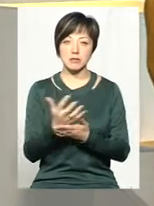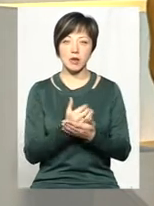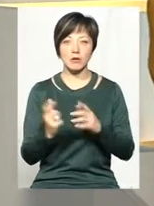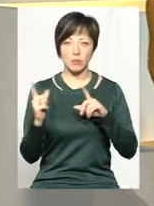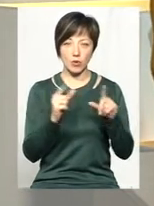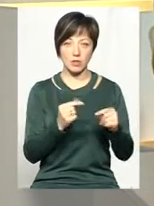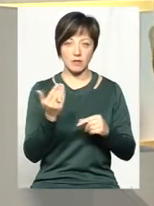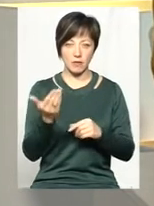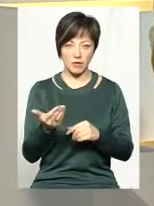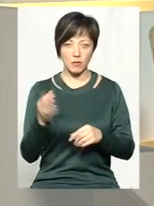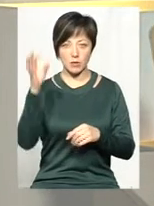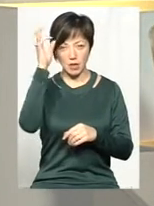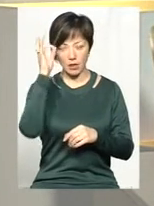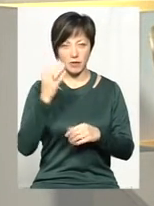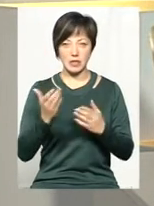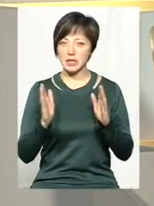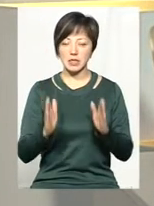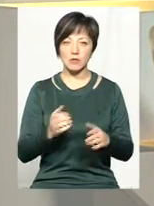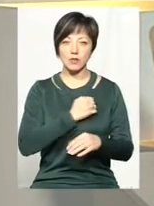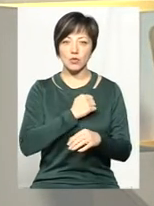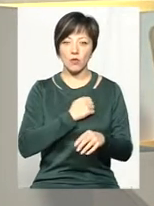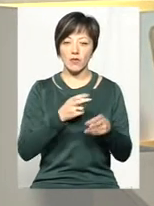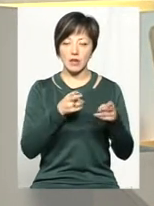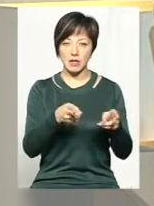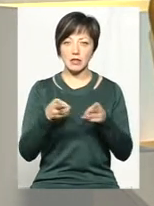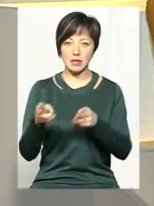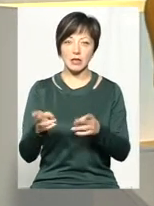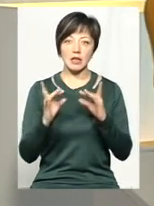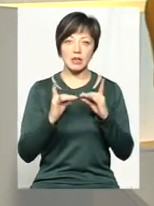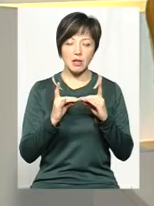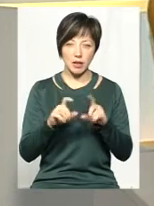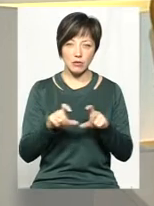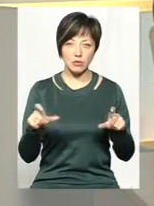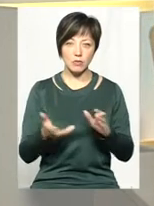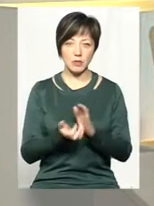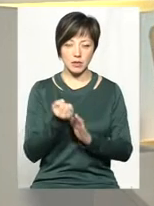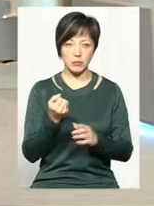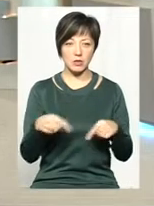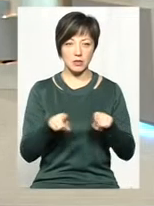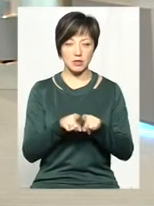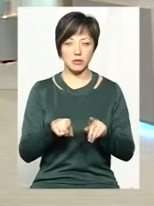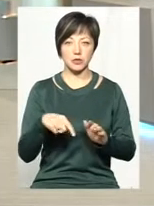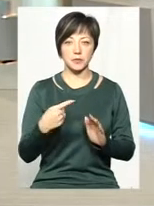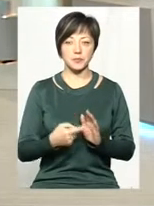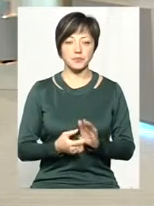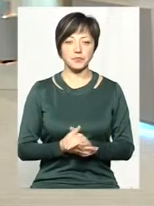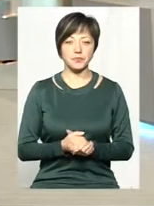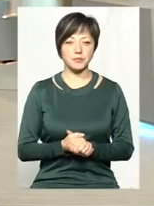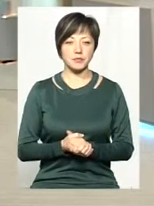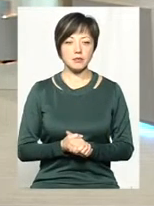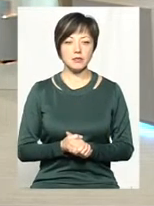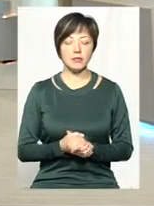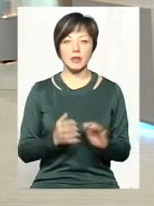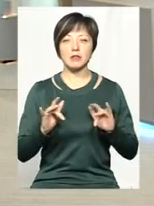Бо ви про це згадували, що ви ж не тільки до військових навідуєтесь, а й інтернати підтримуєте теж. Ну, діло в тому,